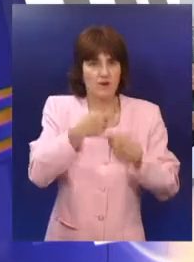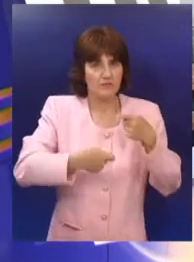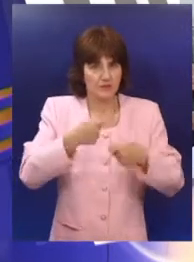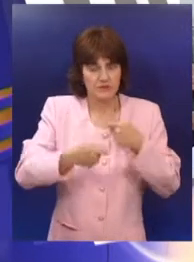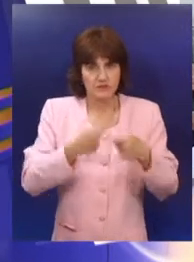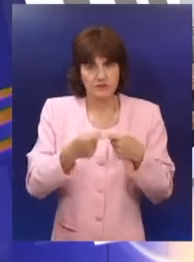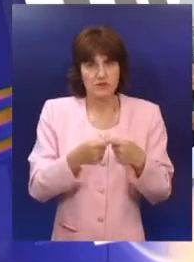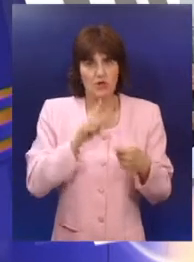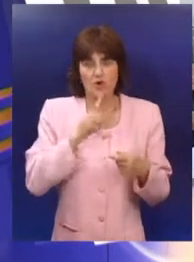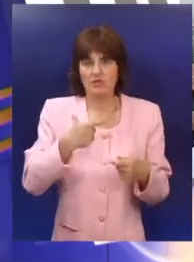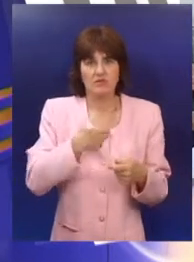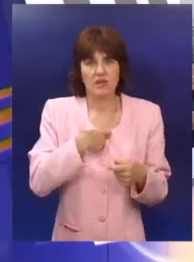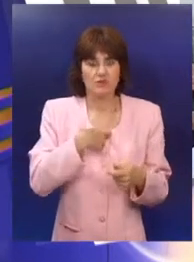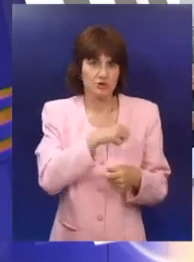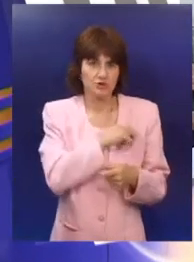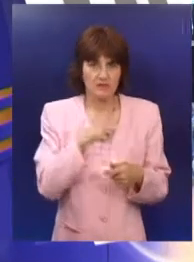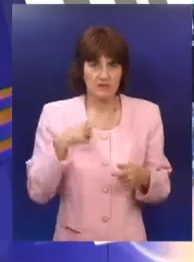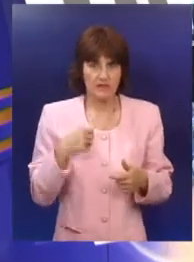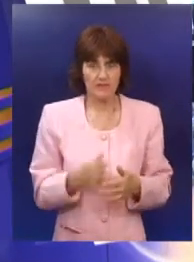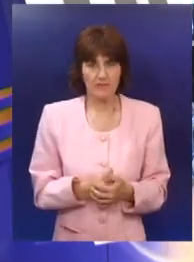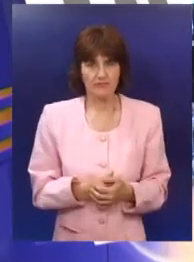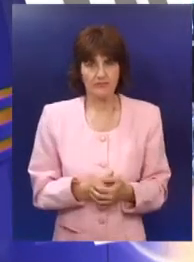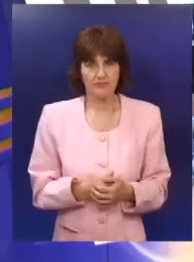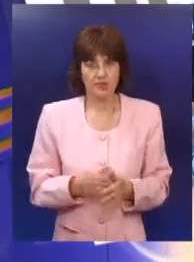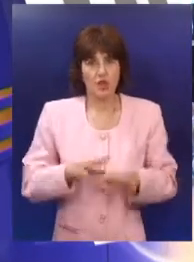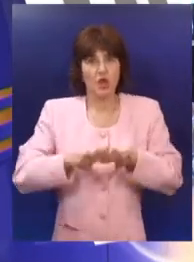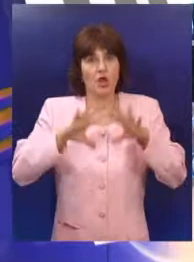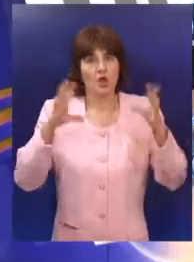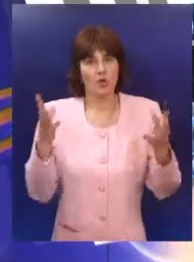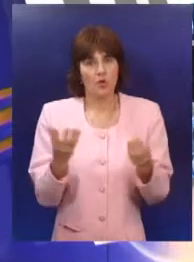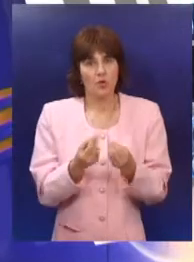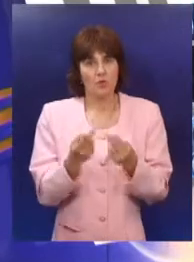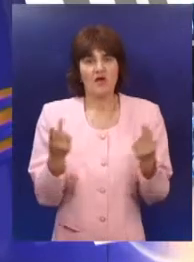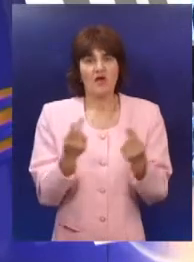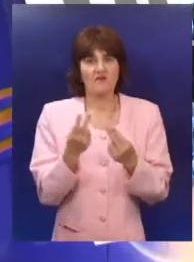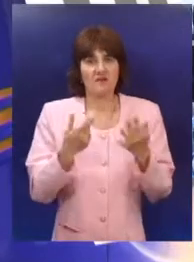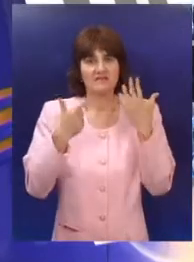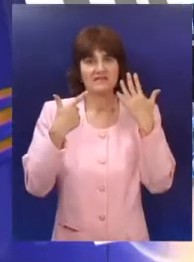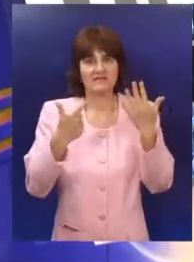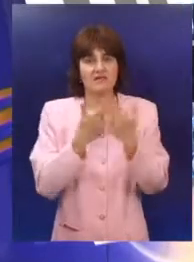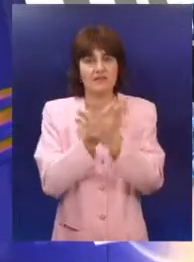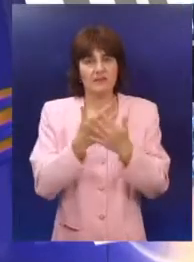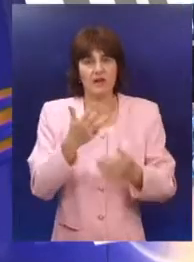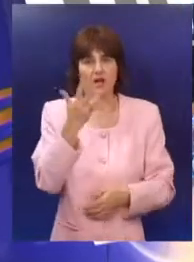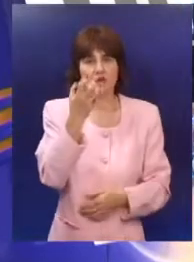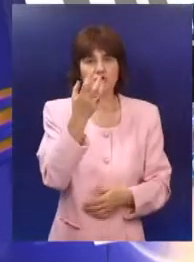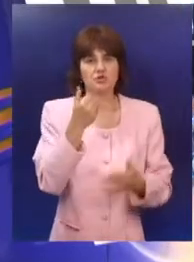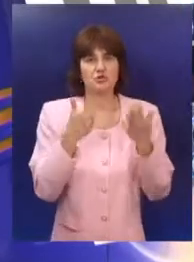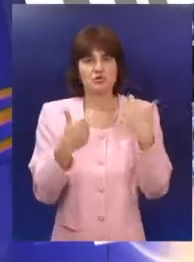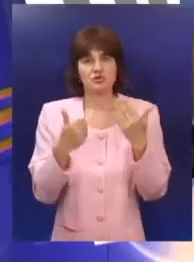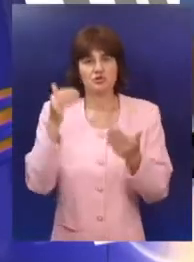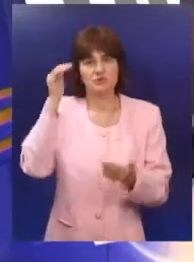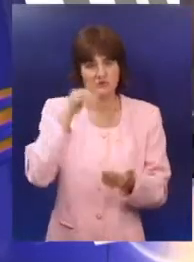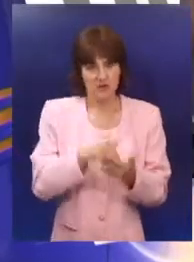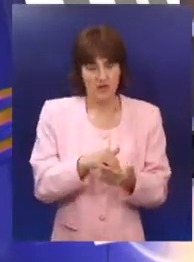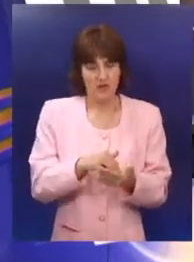nekih potreba koje ne možemo sami da obavimo. Ukupna vrednost javnih radova je 7 miliona 460 hiljada